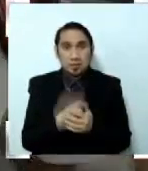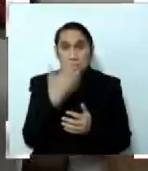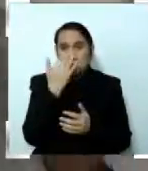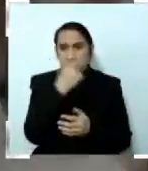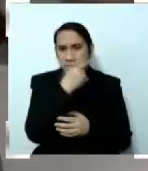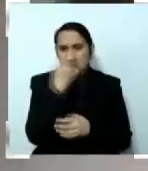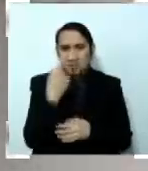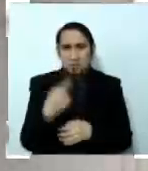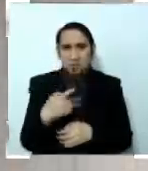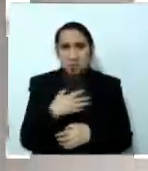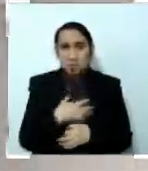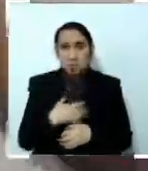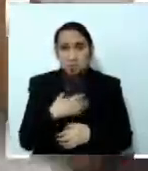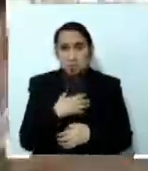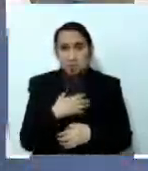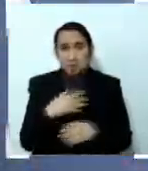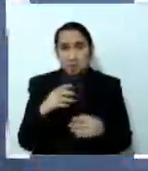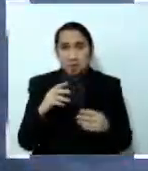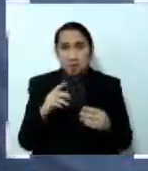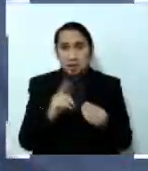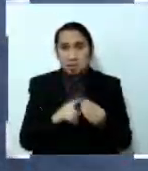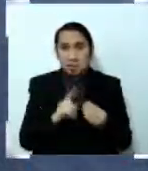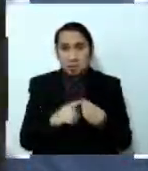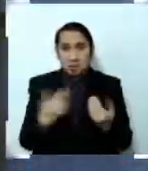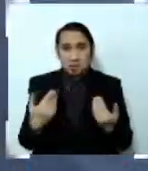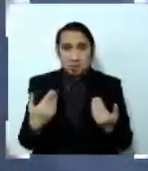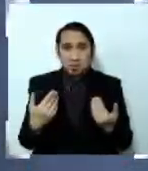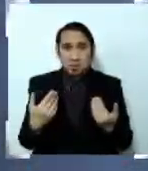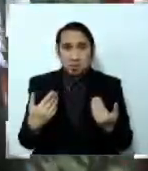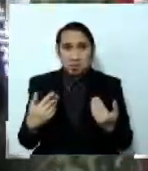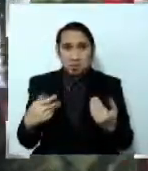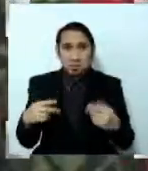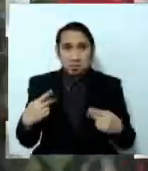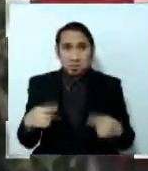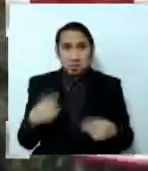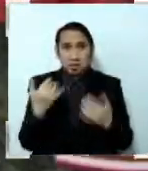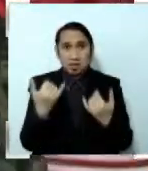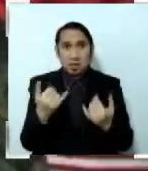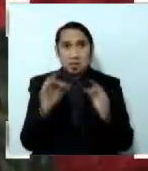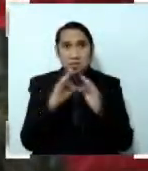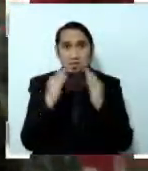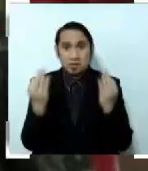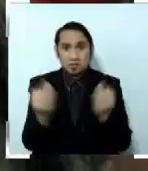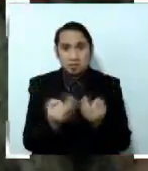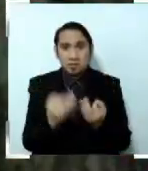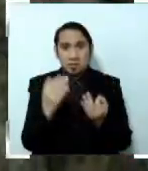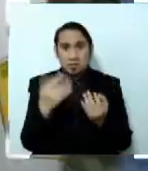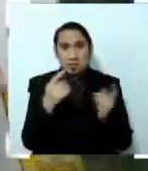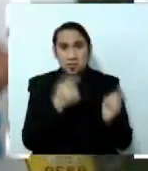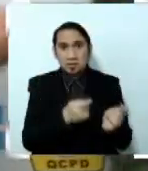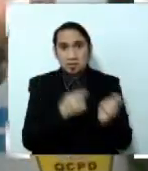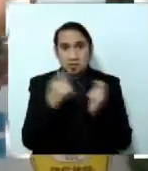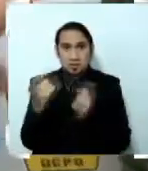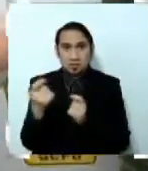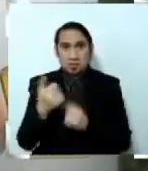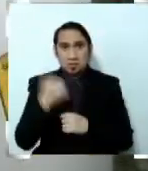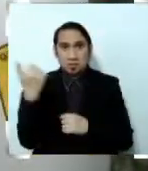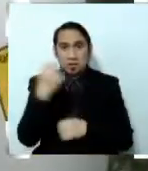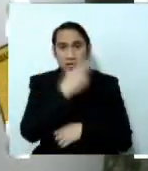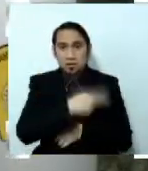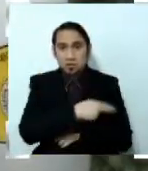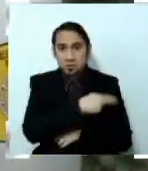sakit mula sa mga lumang sugat. Hiniling na ng kanyang pamilya na mailipat siya sa ibang ospital para mas